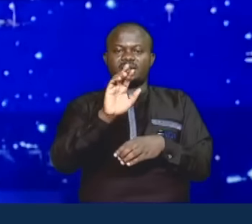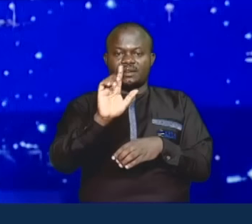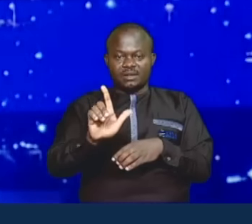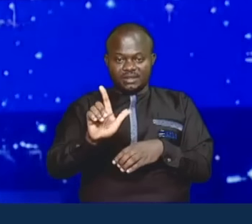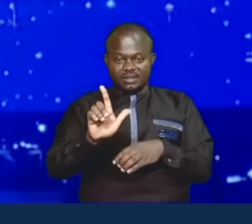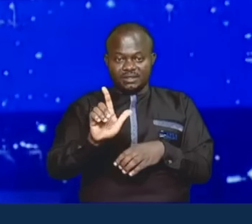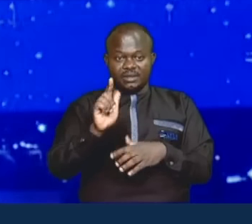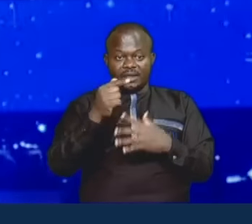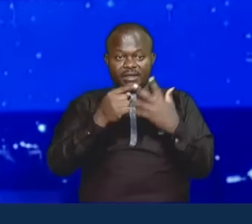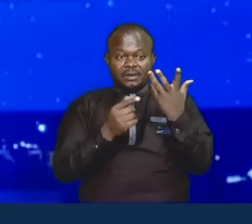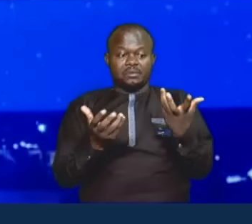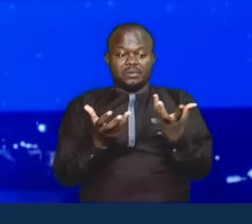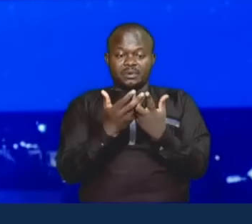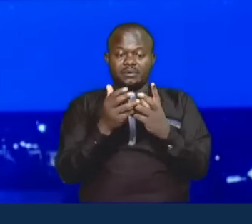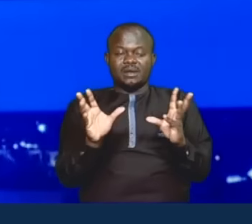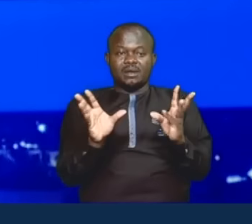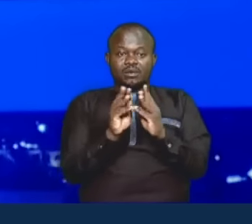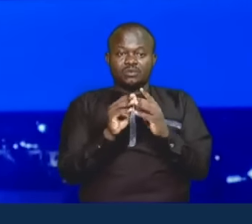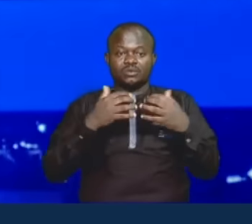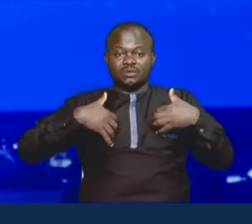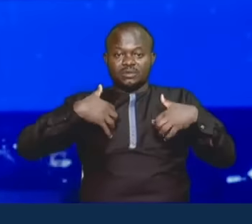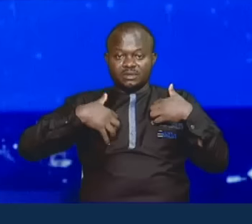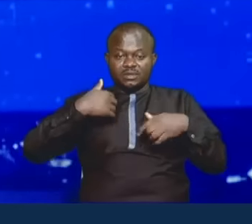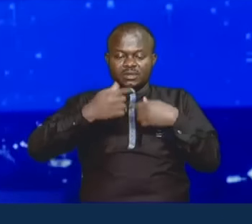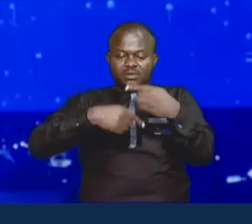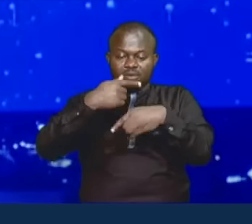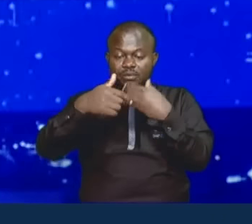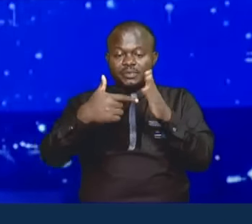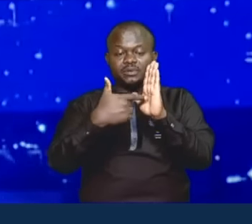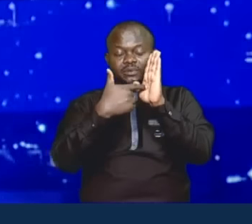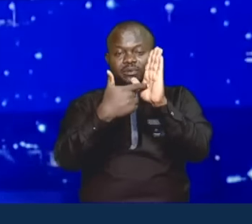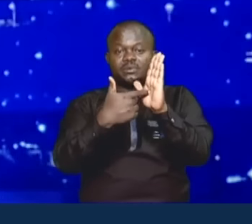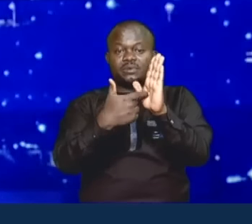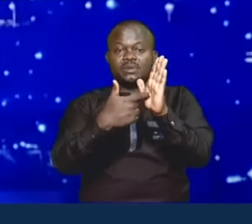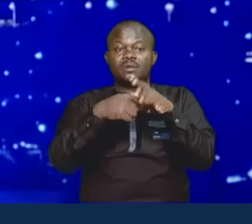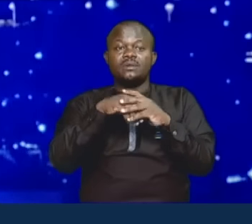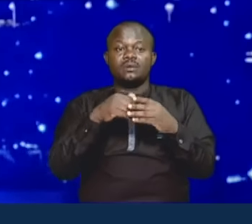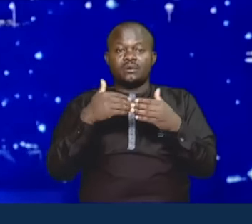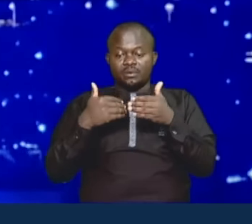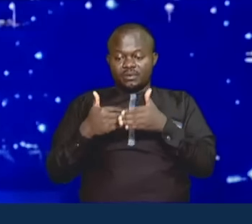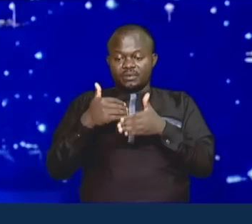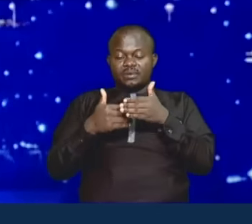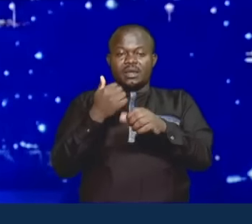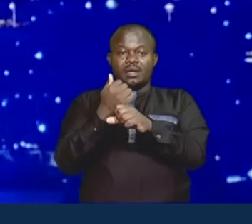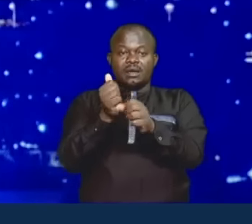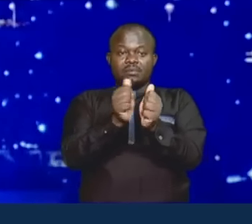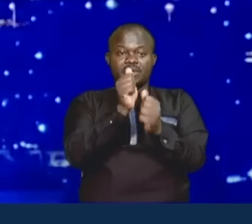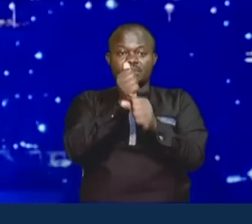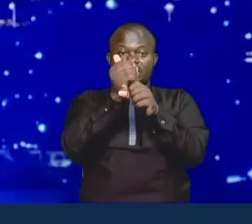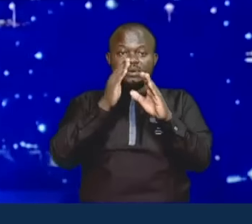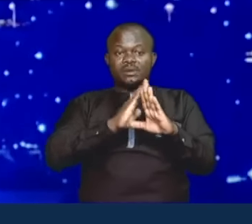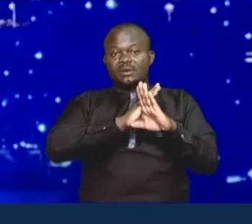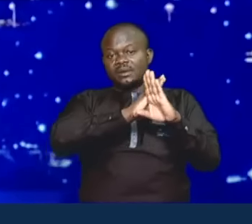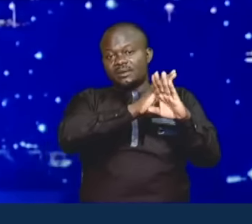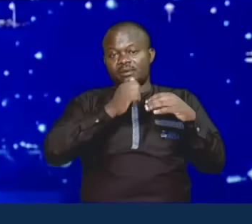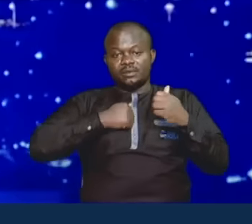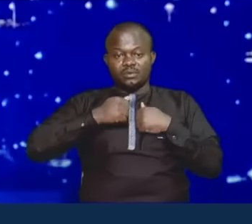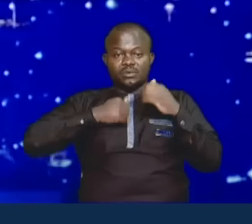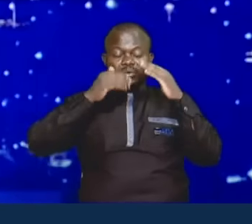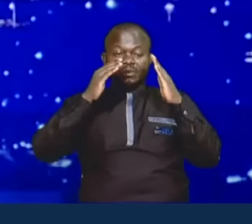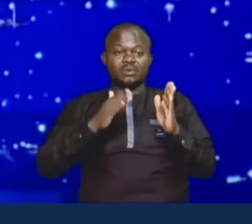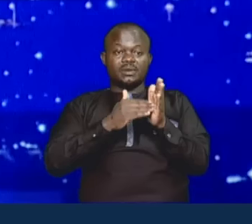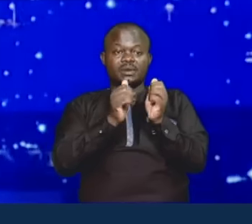ngo birahuzwa n'umuhate iki gihugu gikomeje kugaragaza ubwo kwiyegereza no gukorana bya hafi n'abarwanya u Rwanda